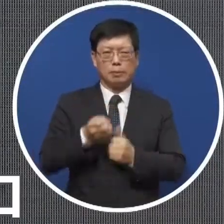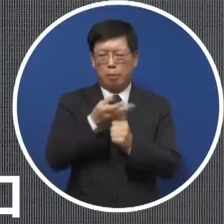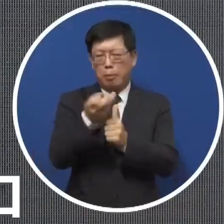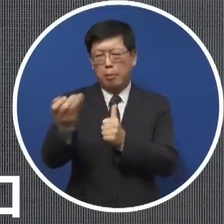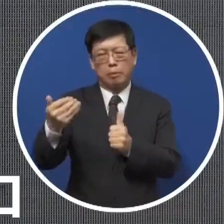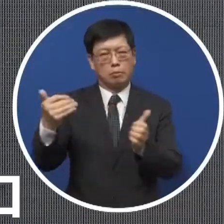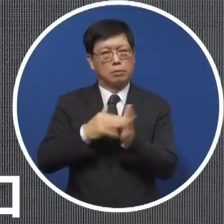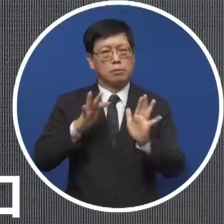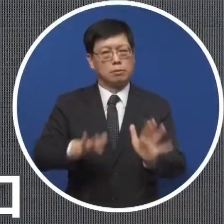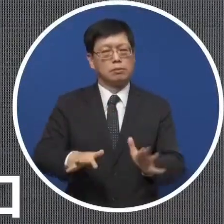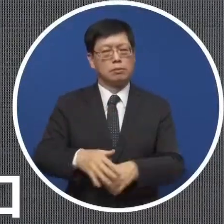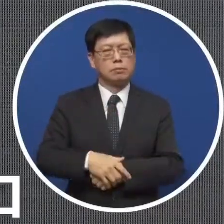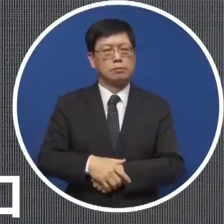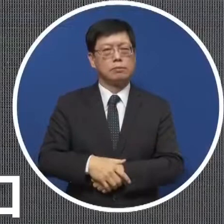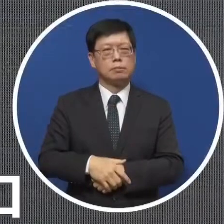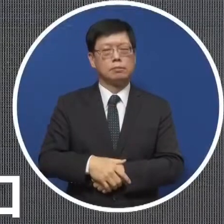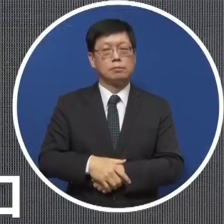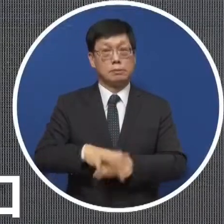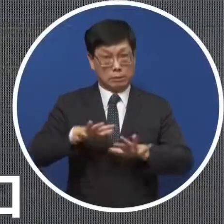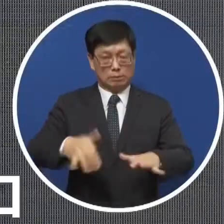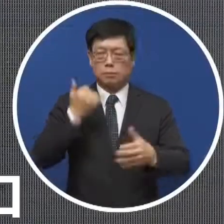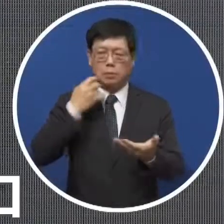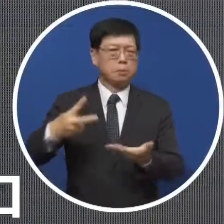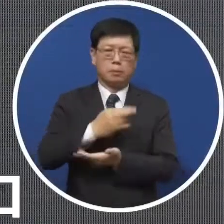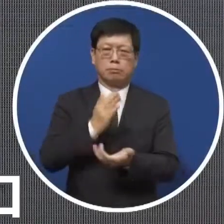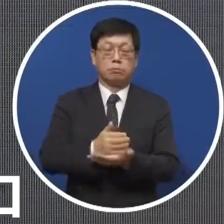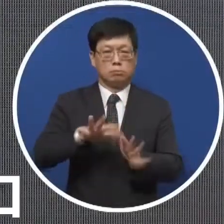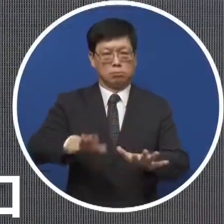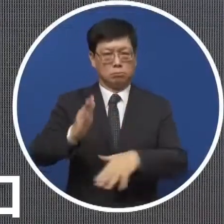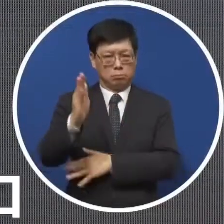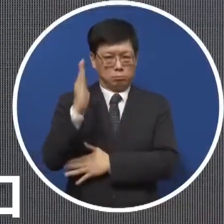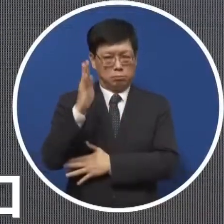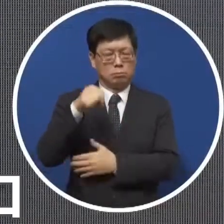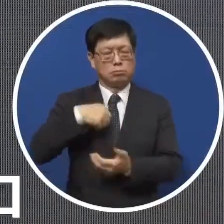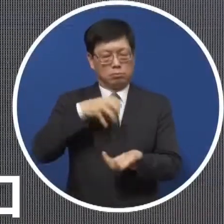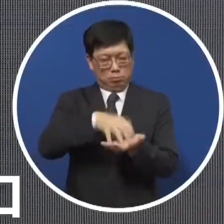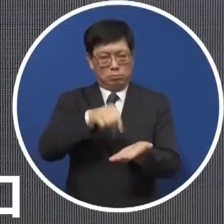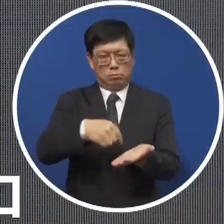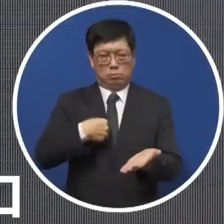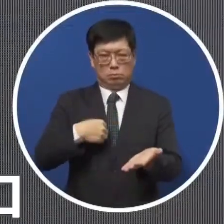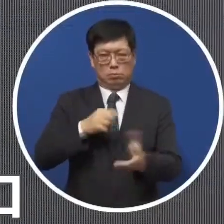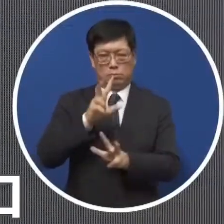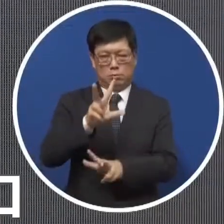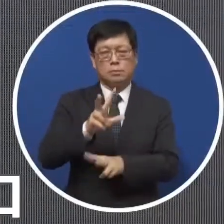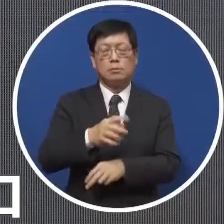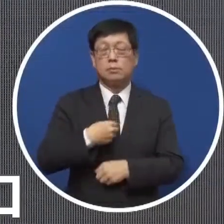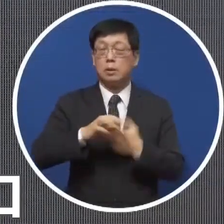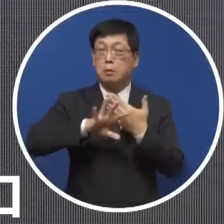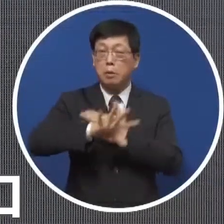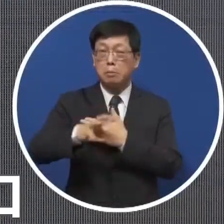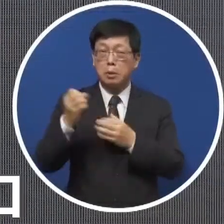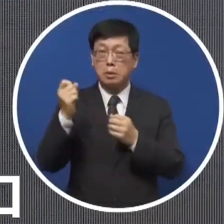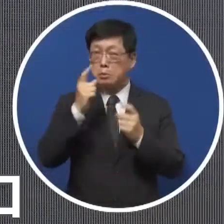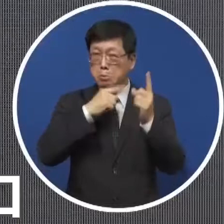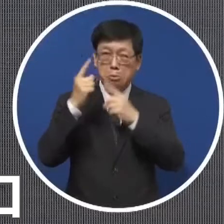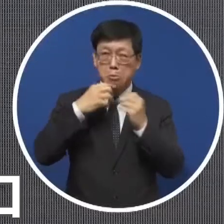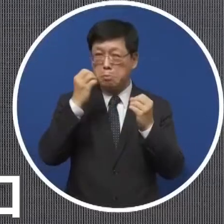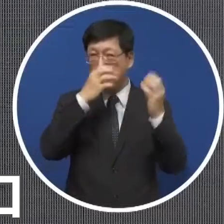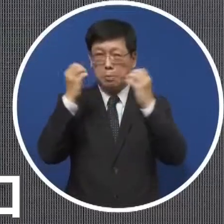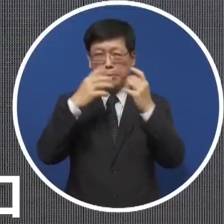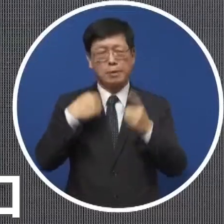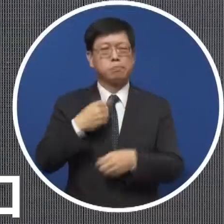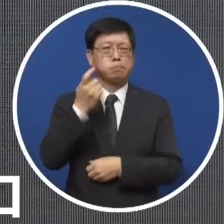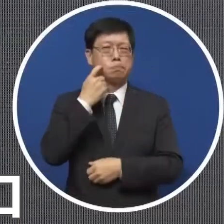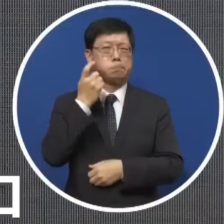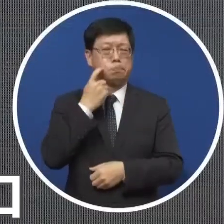天为止，今天就足以证明政府的态度跟做法，外界这种传言不真